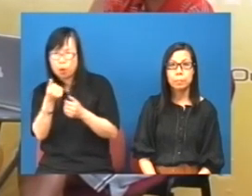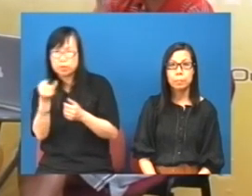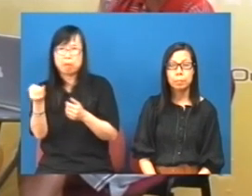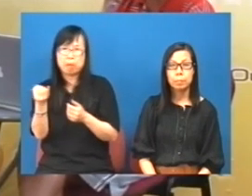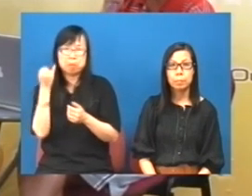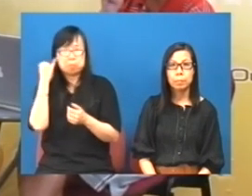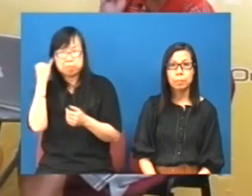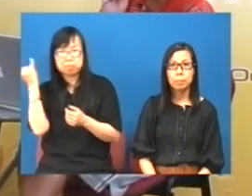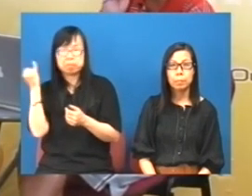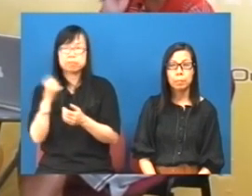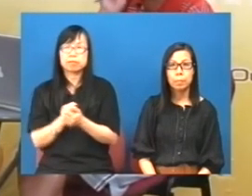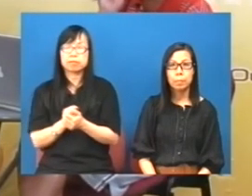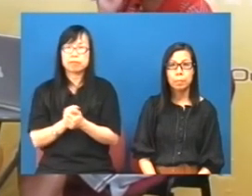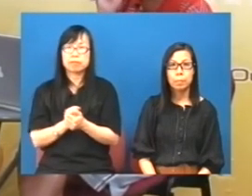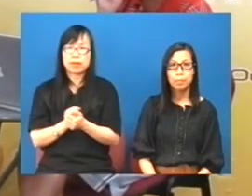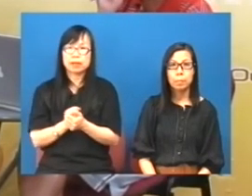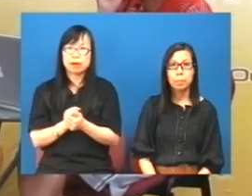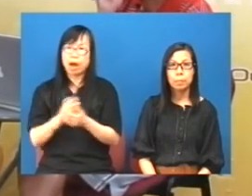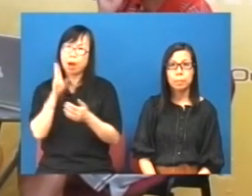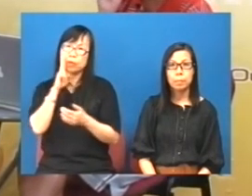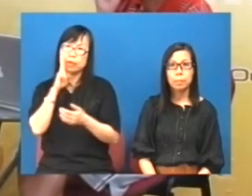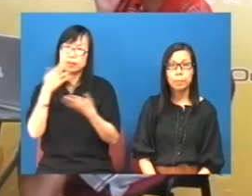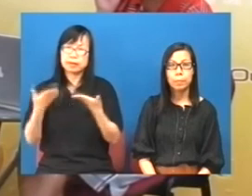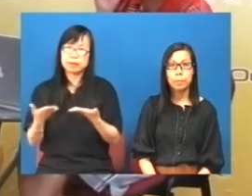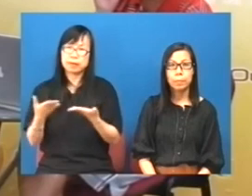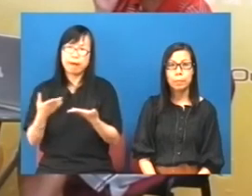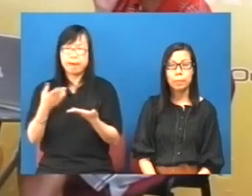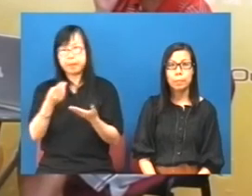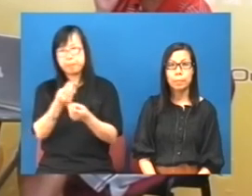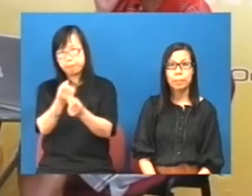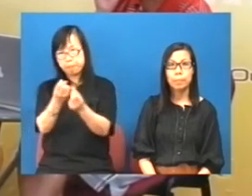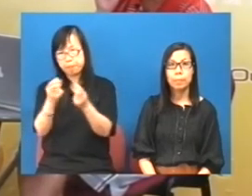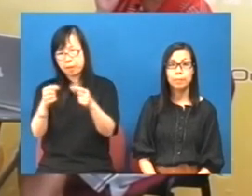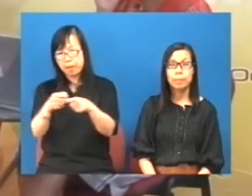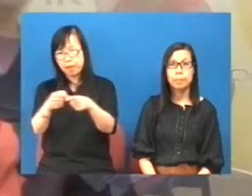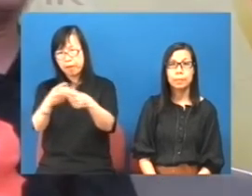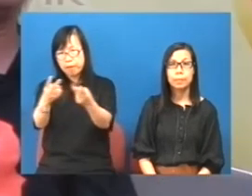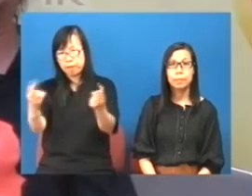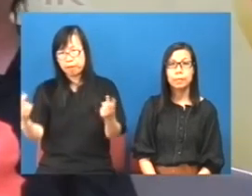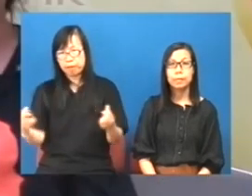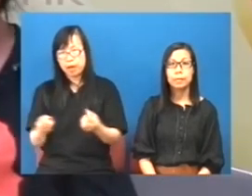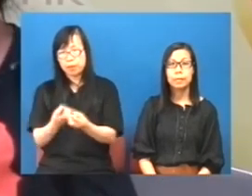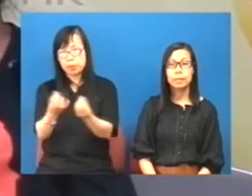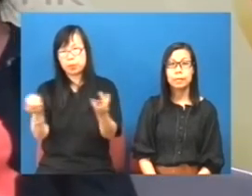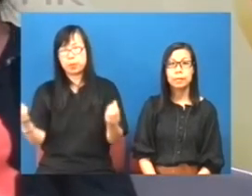久反而好像我今天去看進法花園就是張花園在